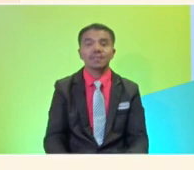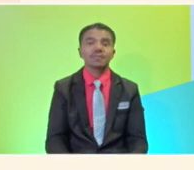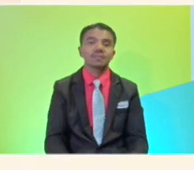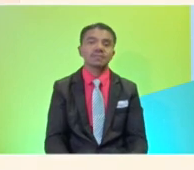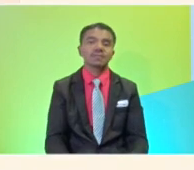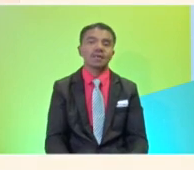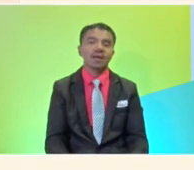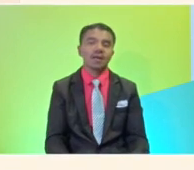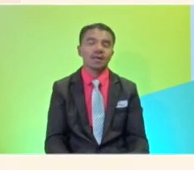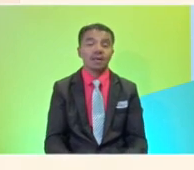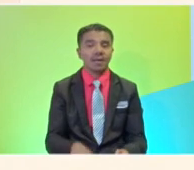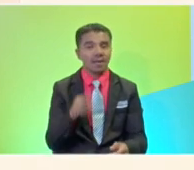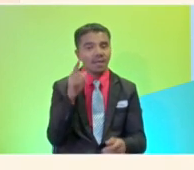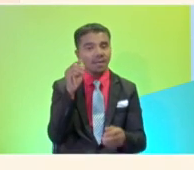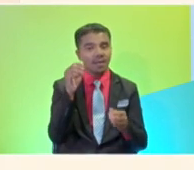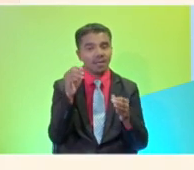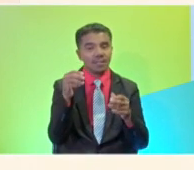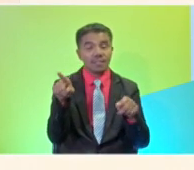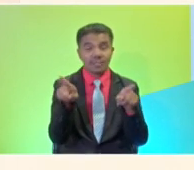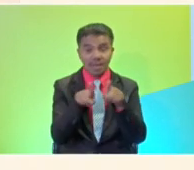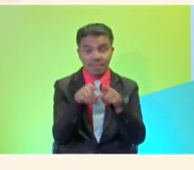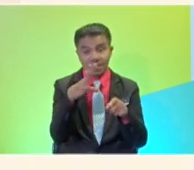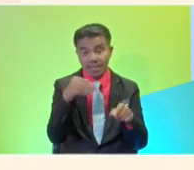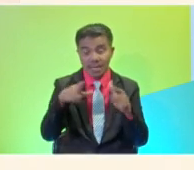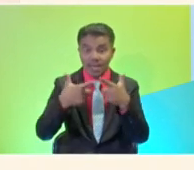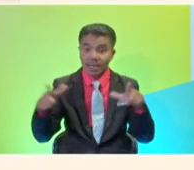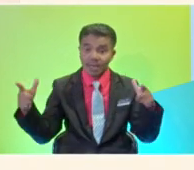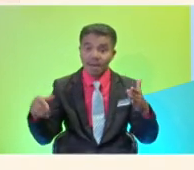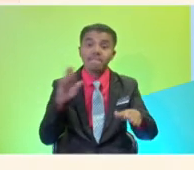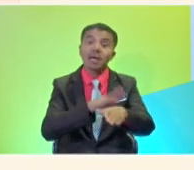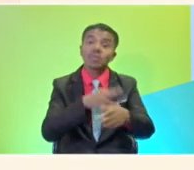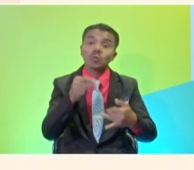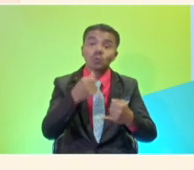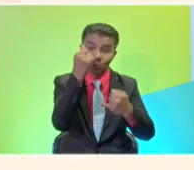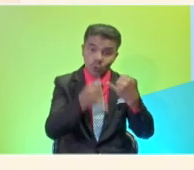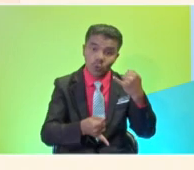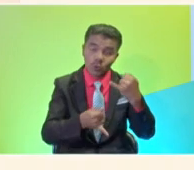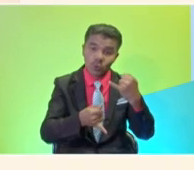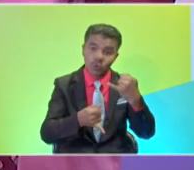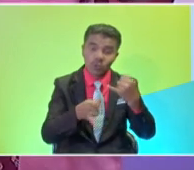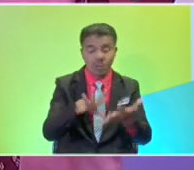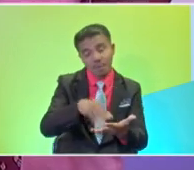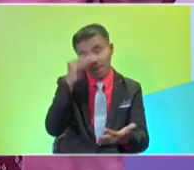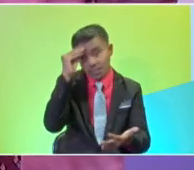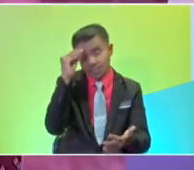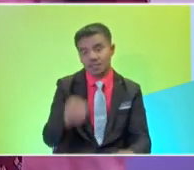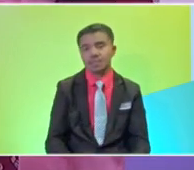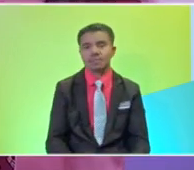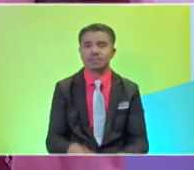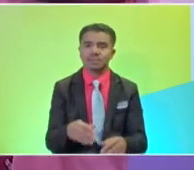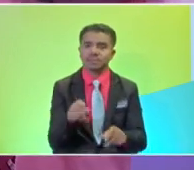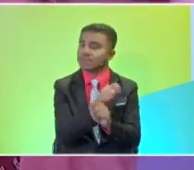Aiman kita akan tengok Nanti lepas aktiviti kita akan dapat melihat bagaimana sebenarnya pelajar ini akan berbeza-beza dari segi